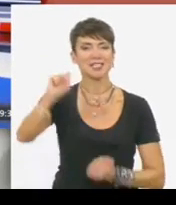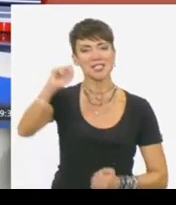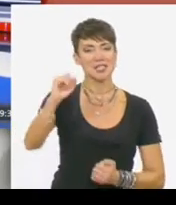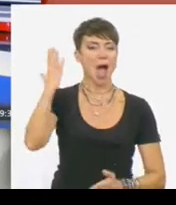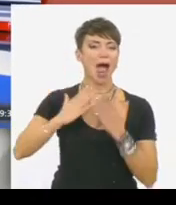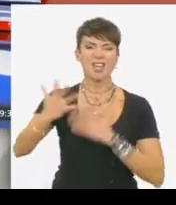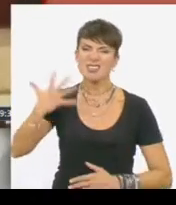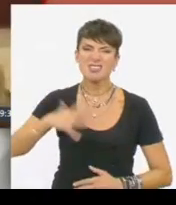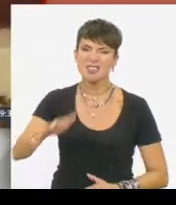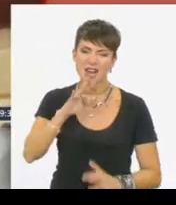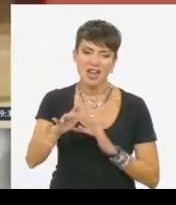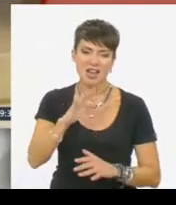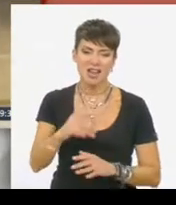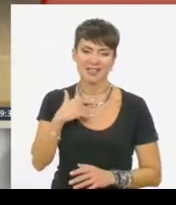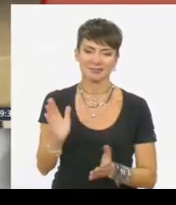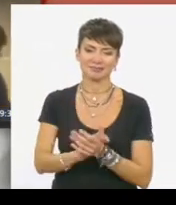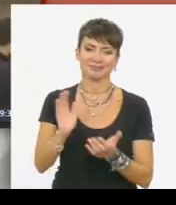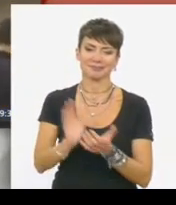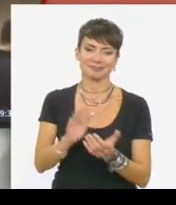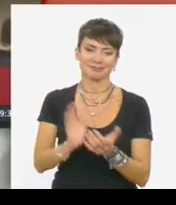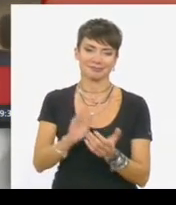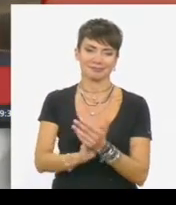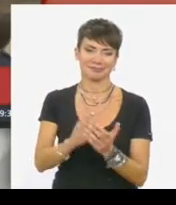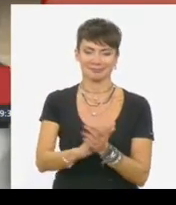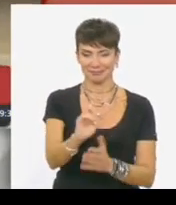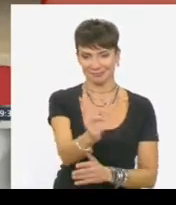αρχαιολόγου. Δημήτρης Μουδαρτζάκης.